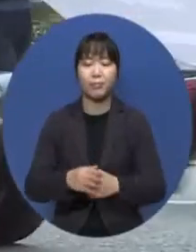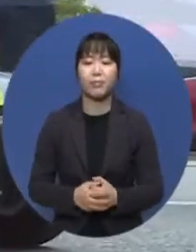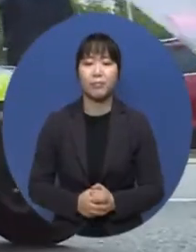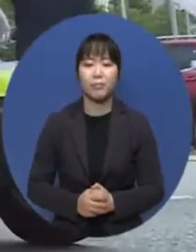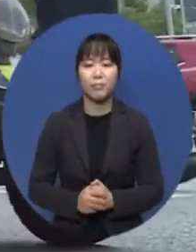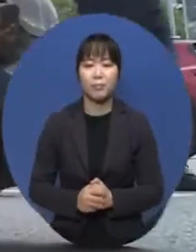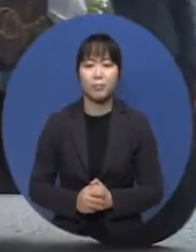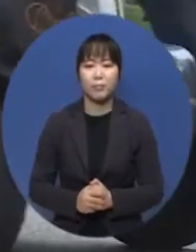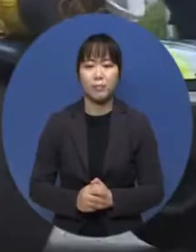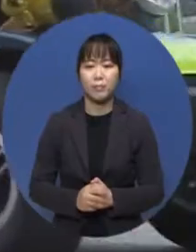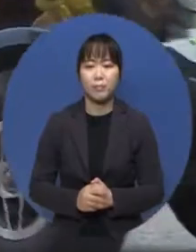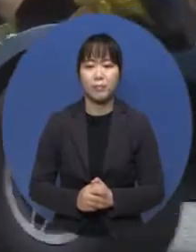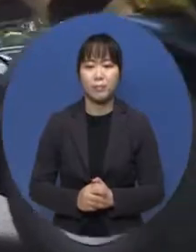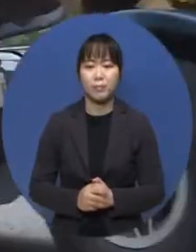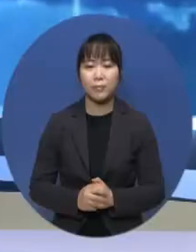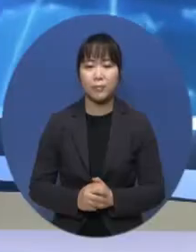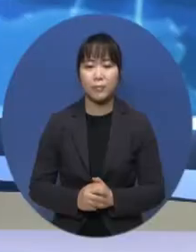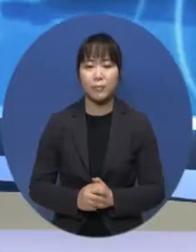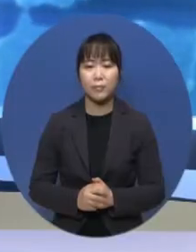뉴스 박승용입니다.